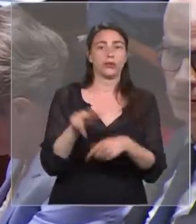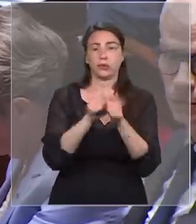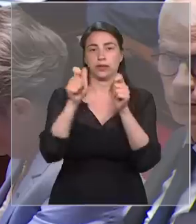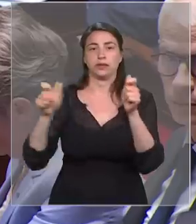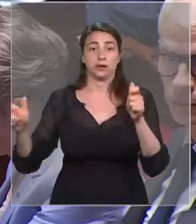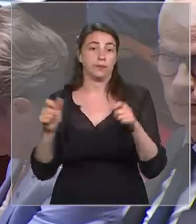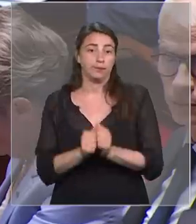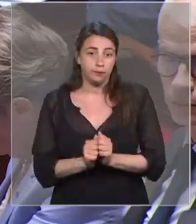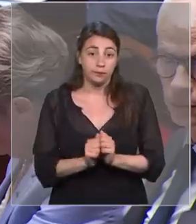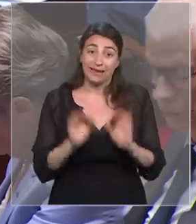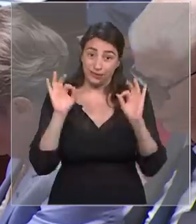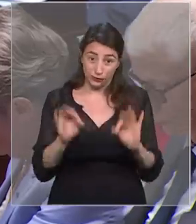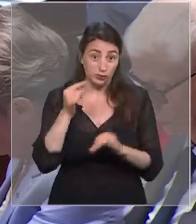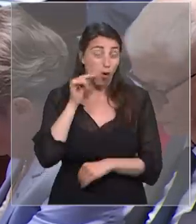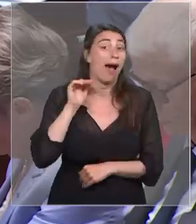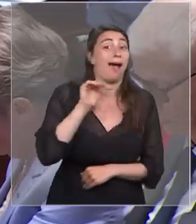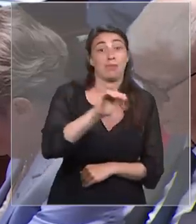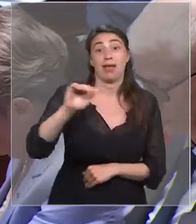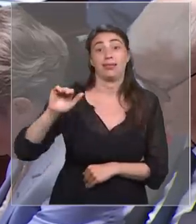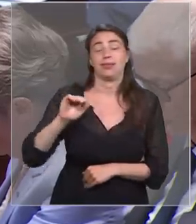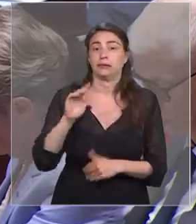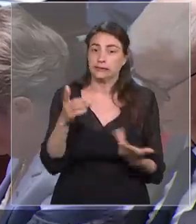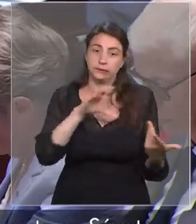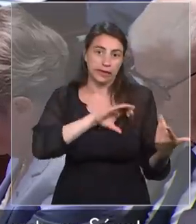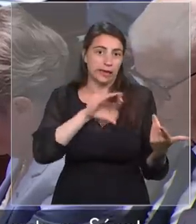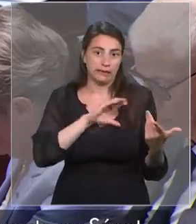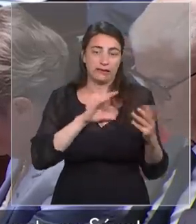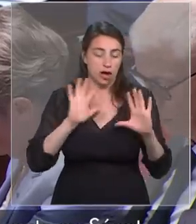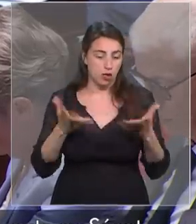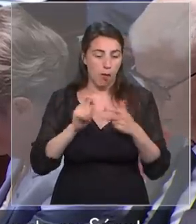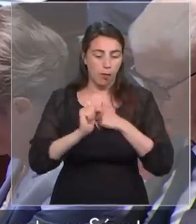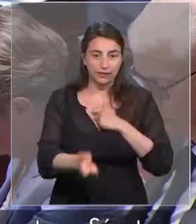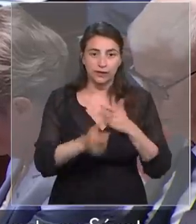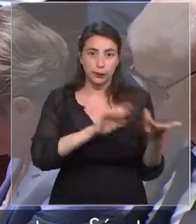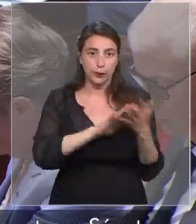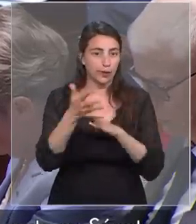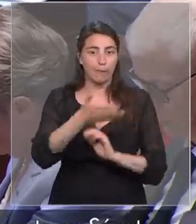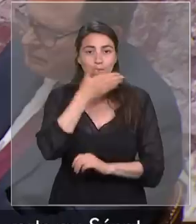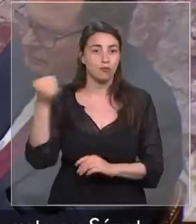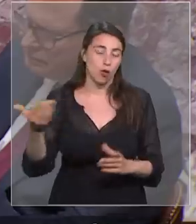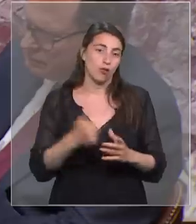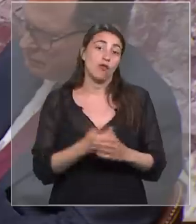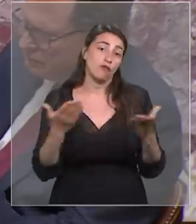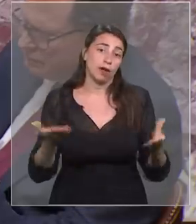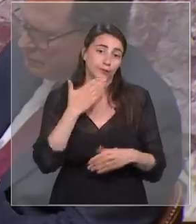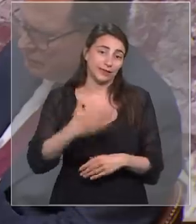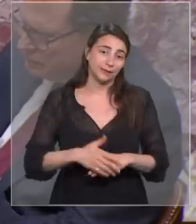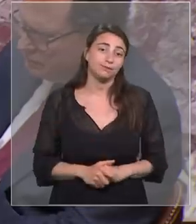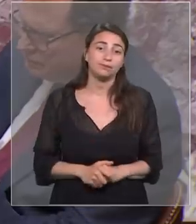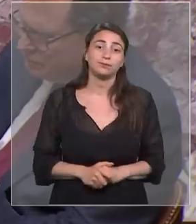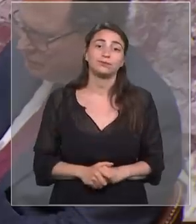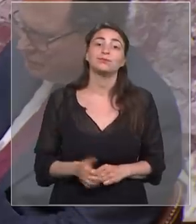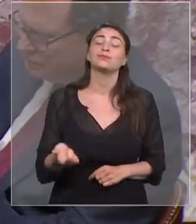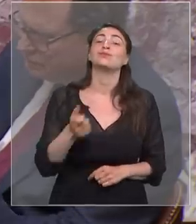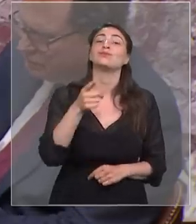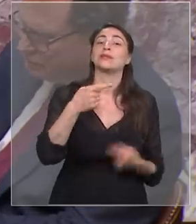des recours pour voir si nous pouvons améliorer les procédures de manière à faire encore mieux. Merci. Merci beaucoup, monsieur le ministre. Monsieur Benoît.